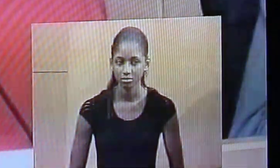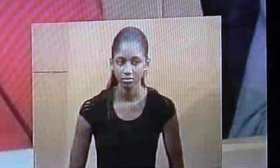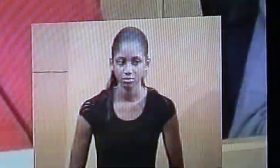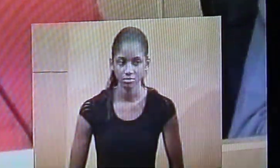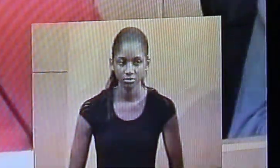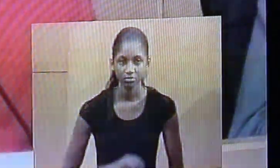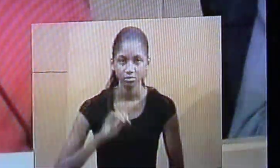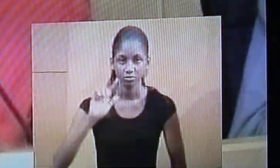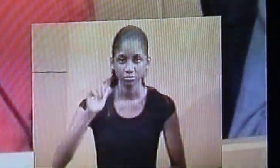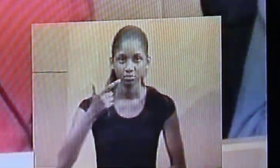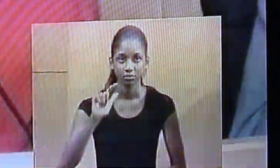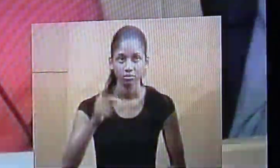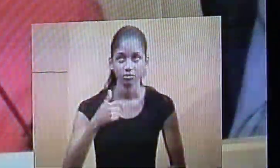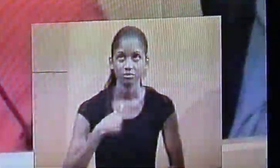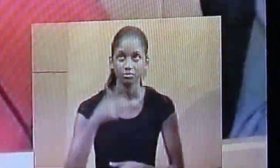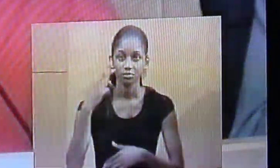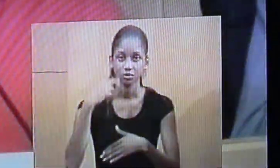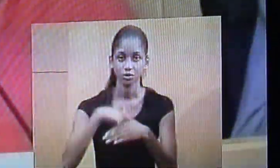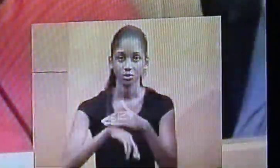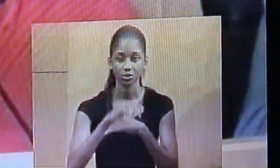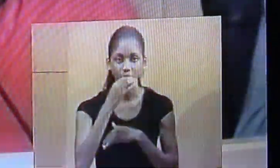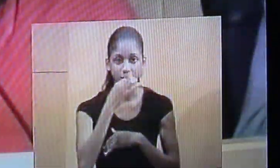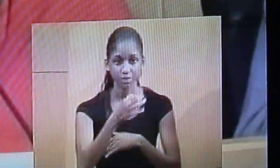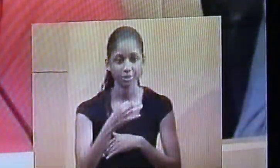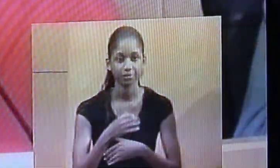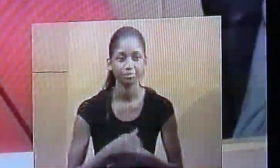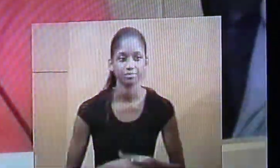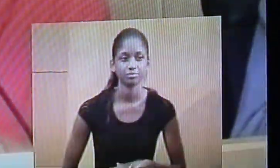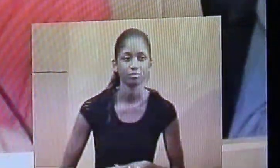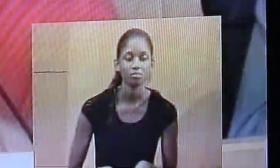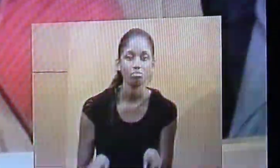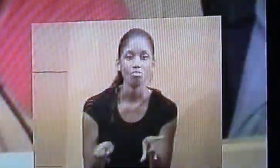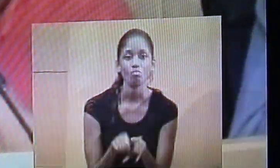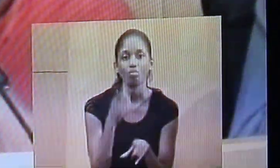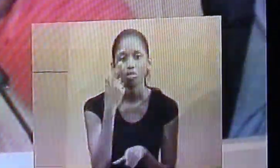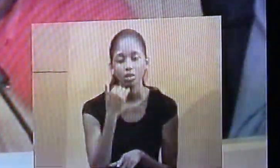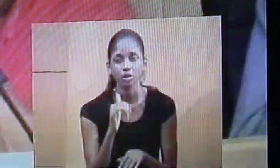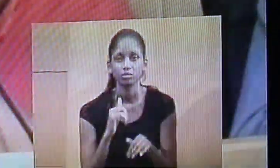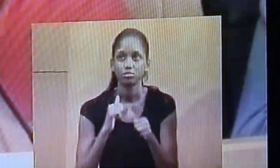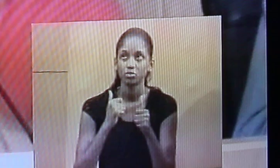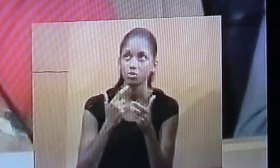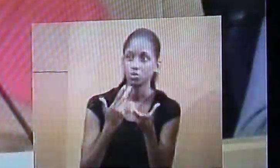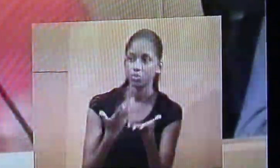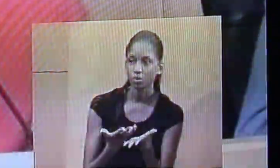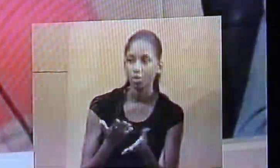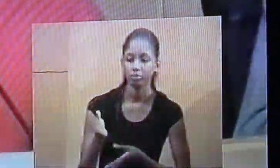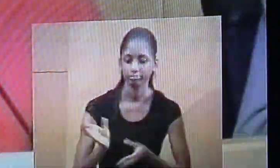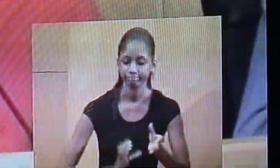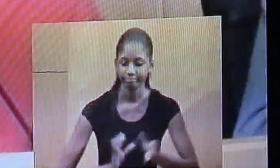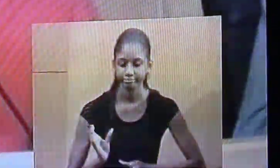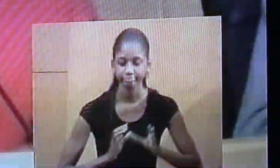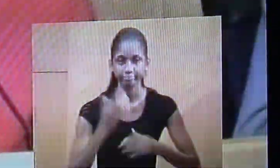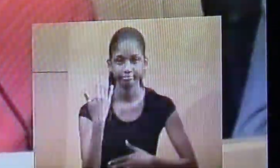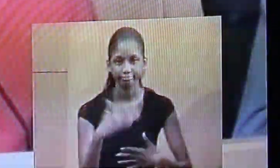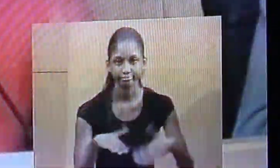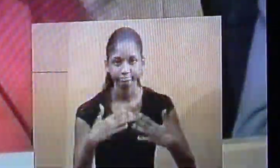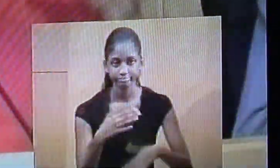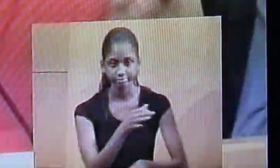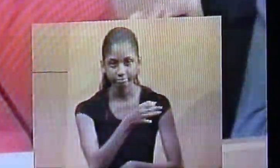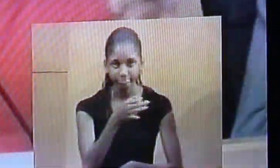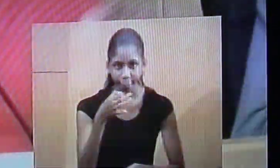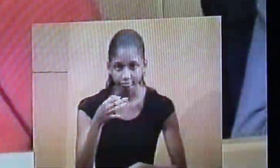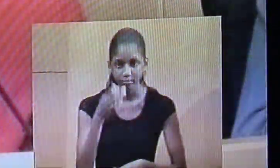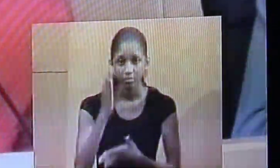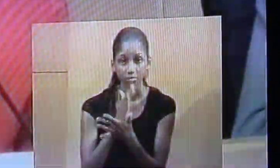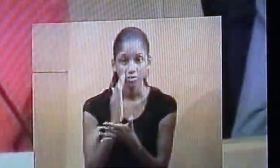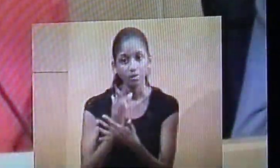Deuxièmement, je vais redire en préambule, même si plusieurs de nos camarades l'ont déjà dit, parce qu'il faut que